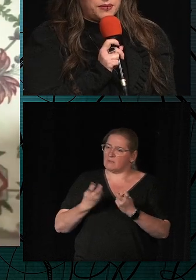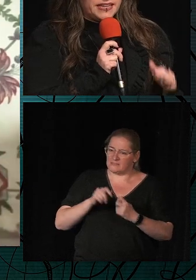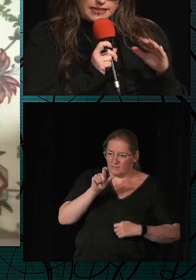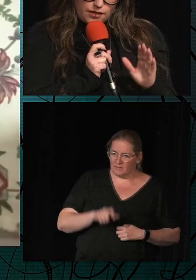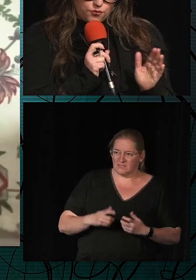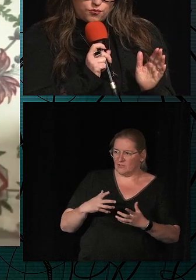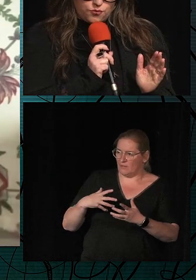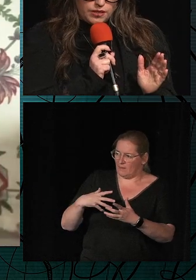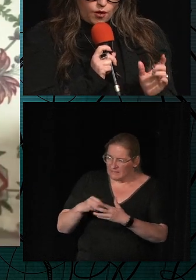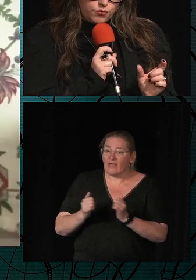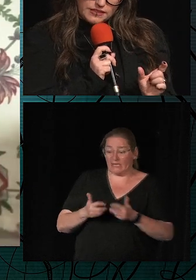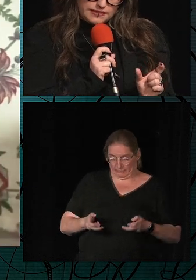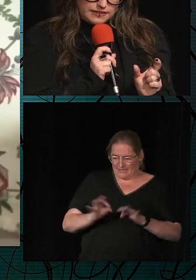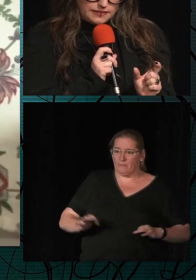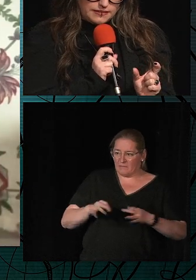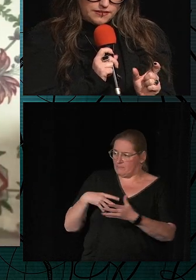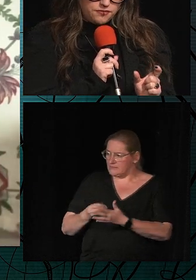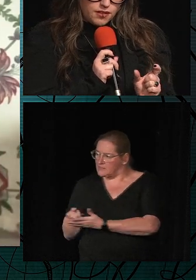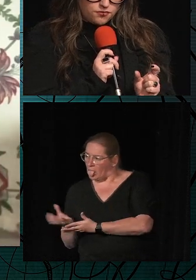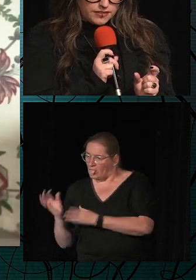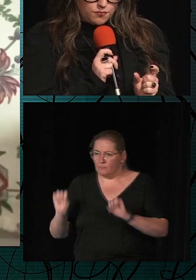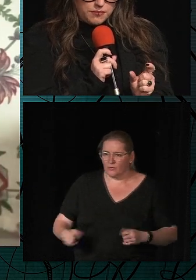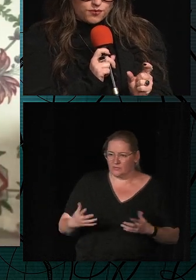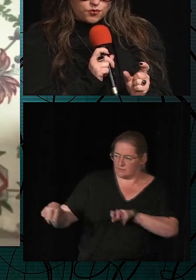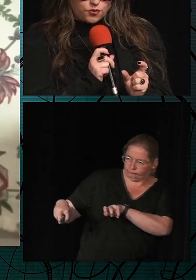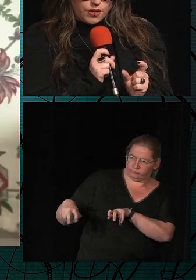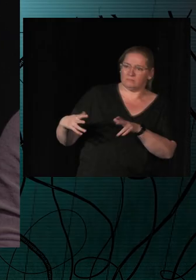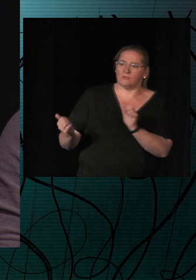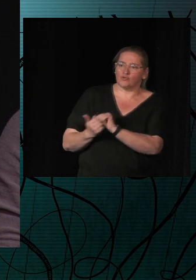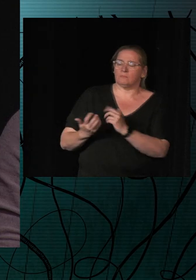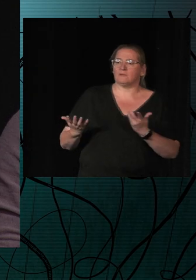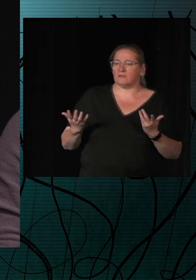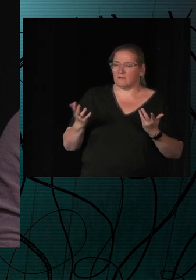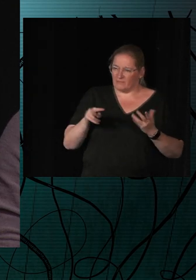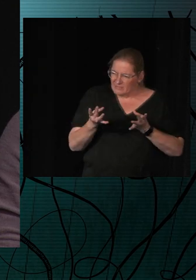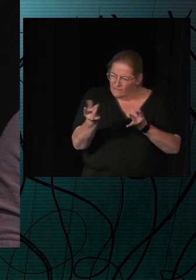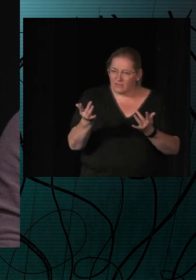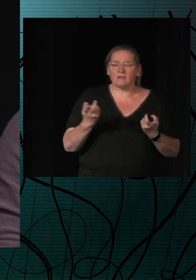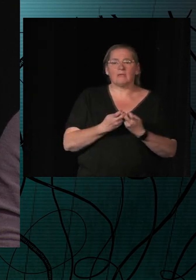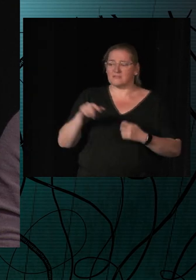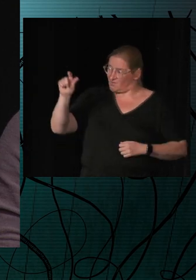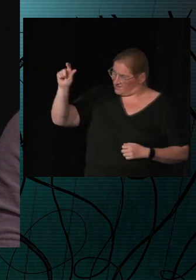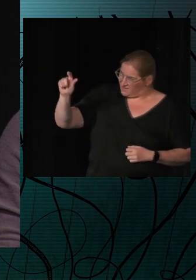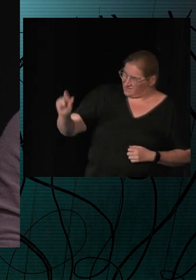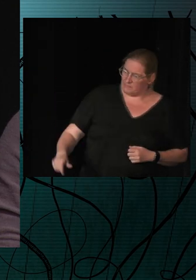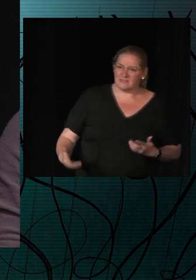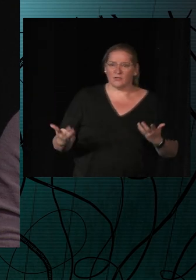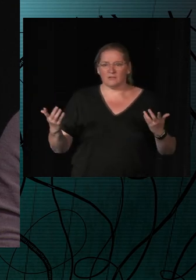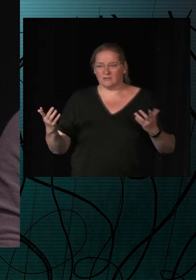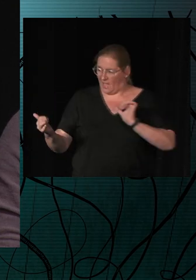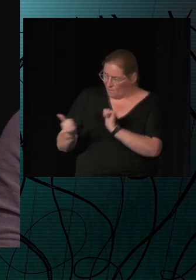participerai il y il y a une en plus c'est c'est c'est fin en fait comme limite entre accompagner quelqu'un mais pas lui donner non plus les